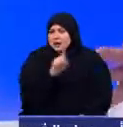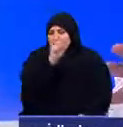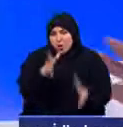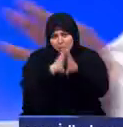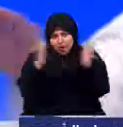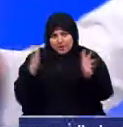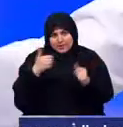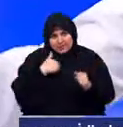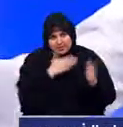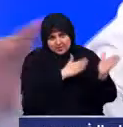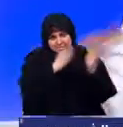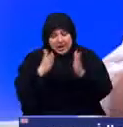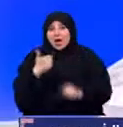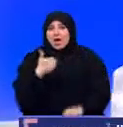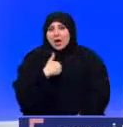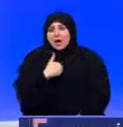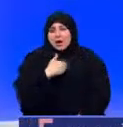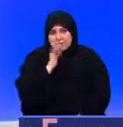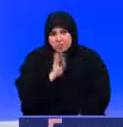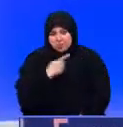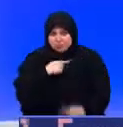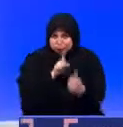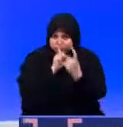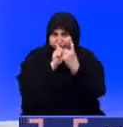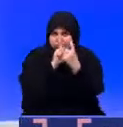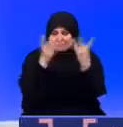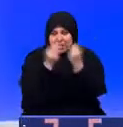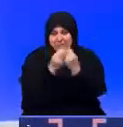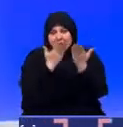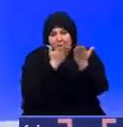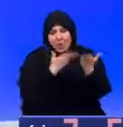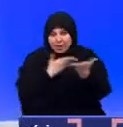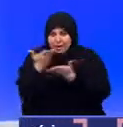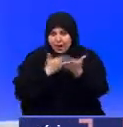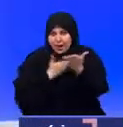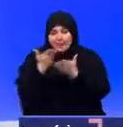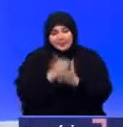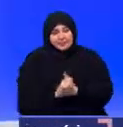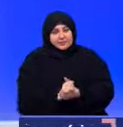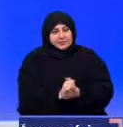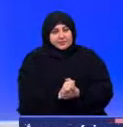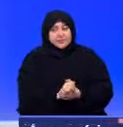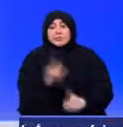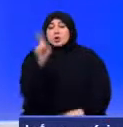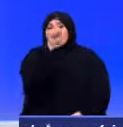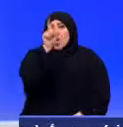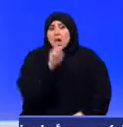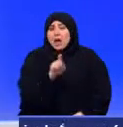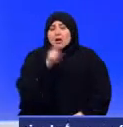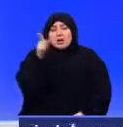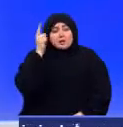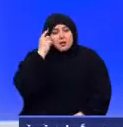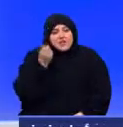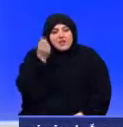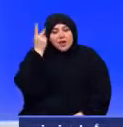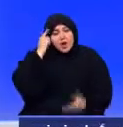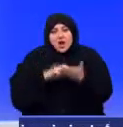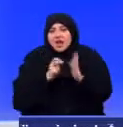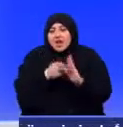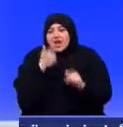نعم. هذا الفريق الأول. الفريق الثاني أنا وأنت. أهلا وسهلا سيدي. ما هي الحلول التي تراها أنت